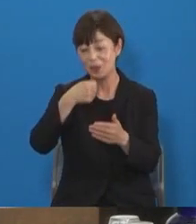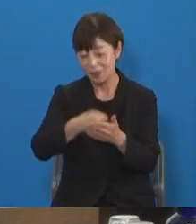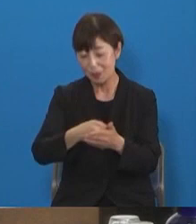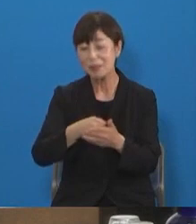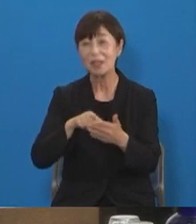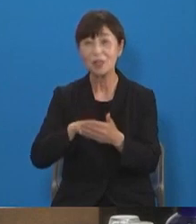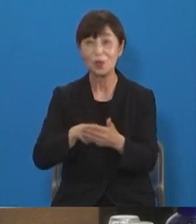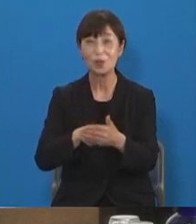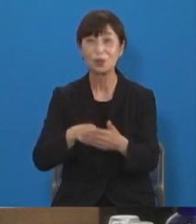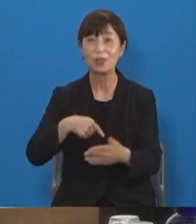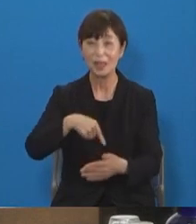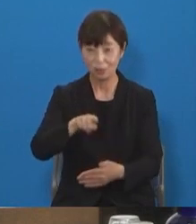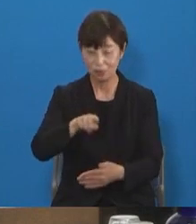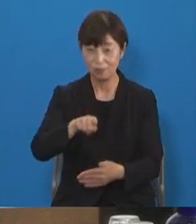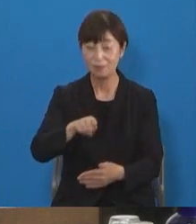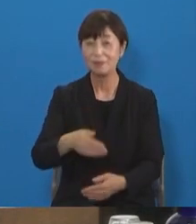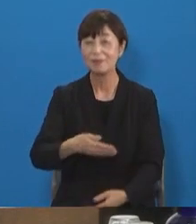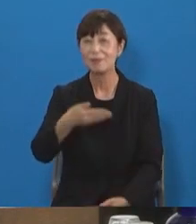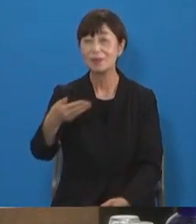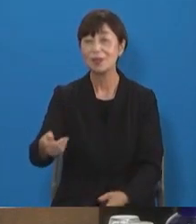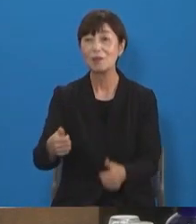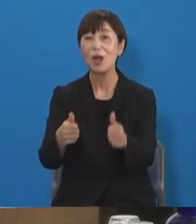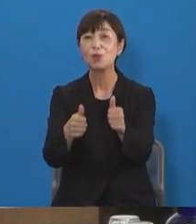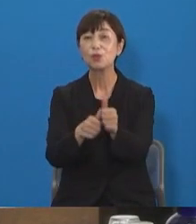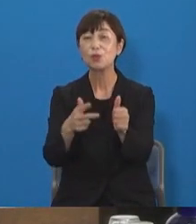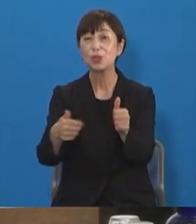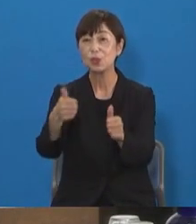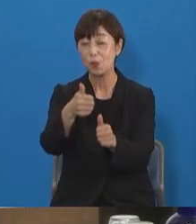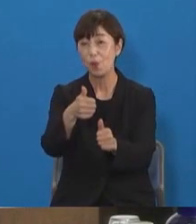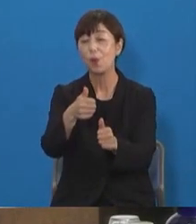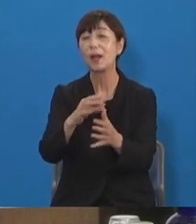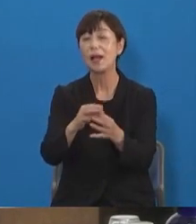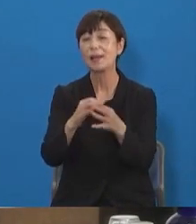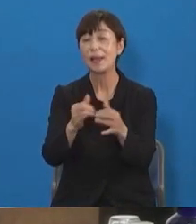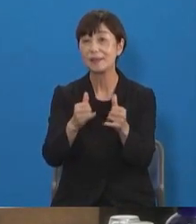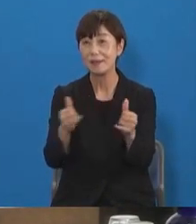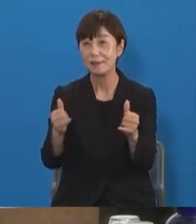いります。以下副市長及び関係理事者がご答弁申し上げます。